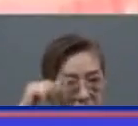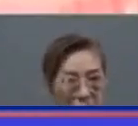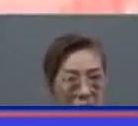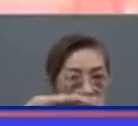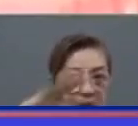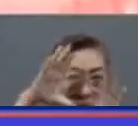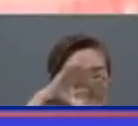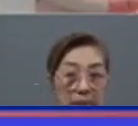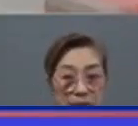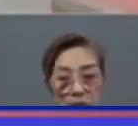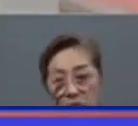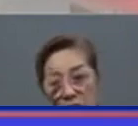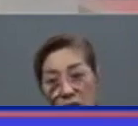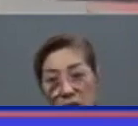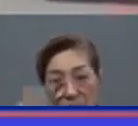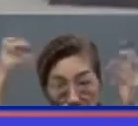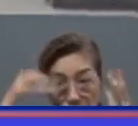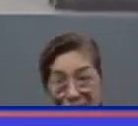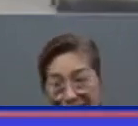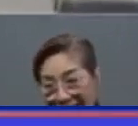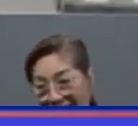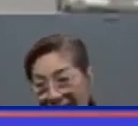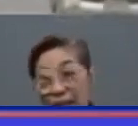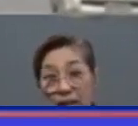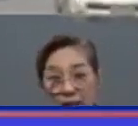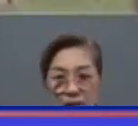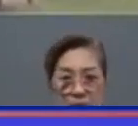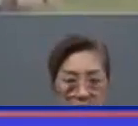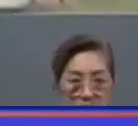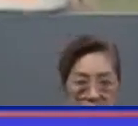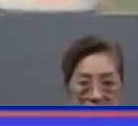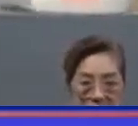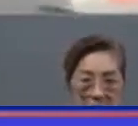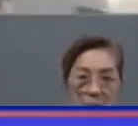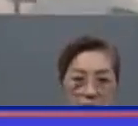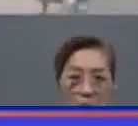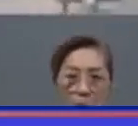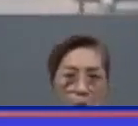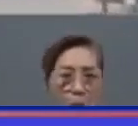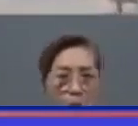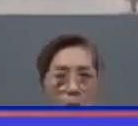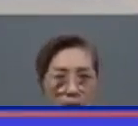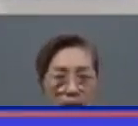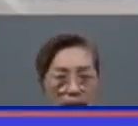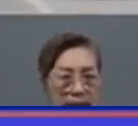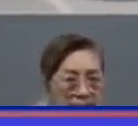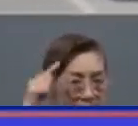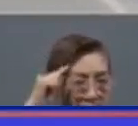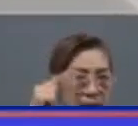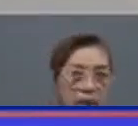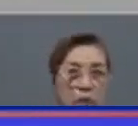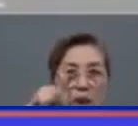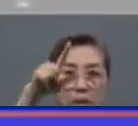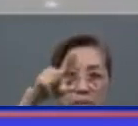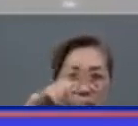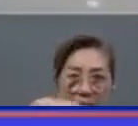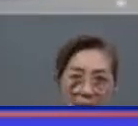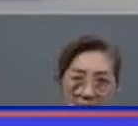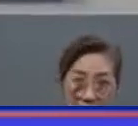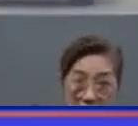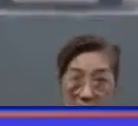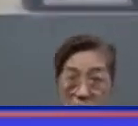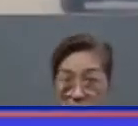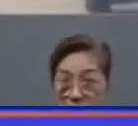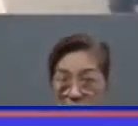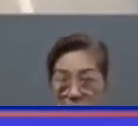รพวกนี้นะครับก็ไปช่วยกันทุกฝ่ายของทางมูลนิธิเมาไม่ขับก็ช่ว